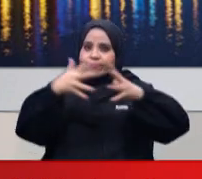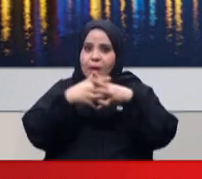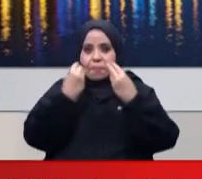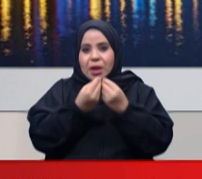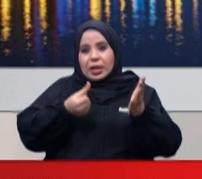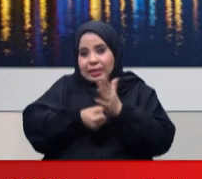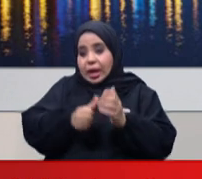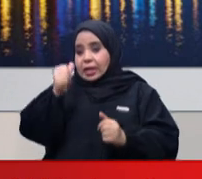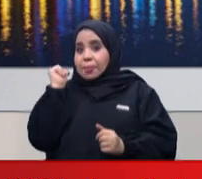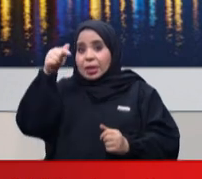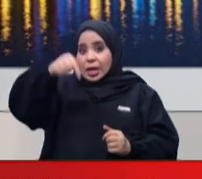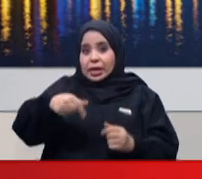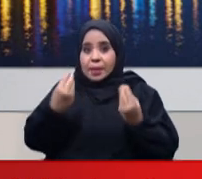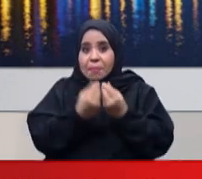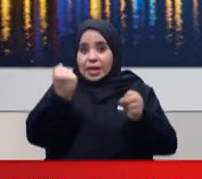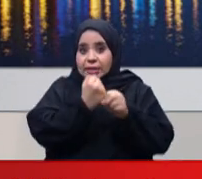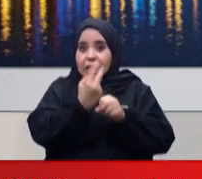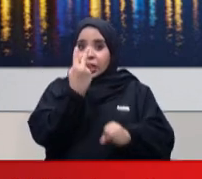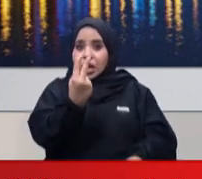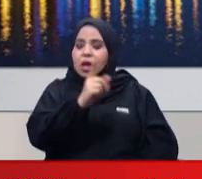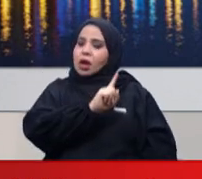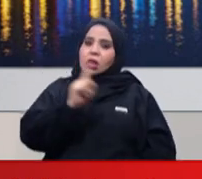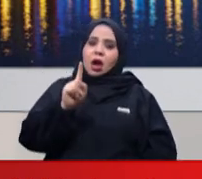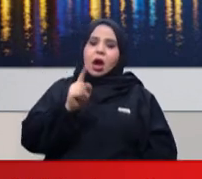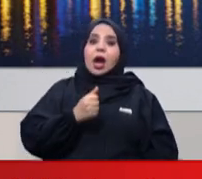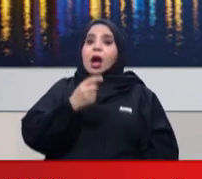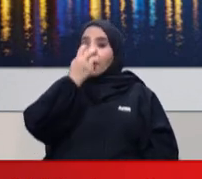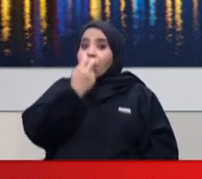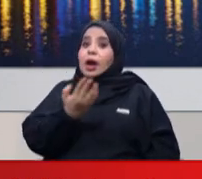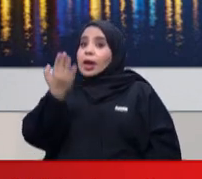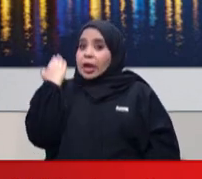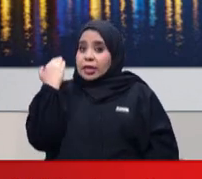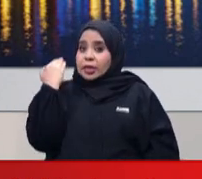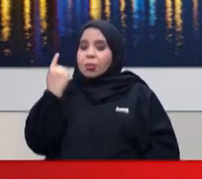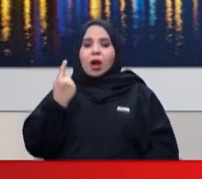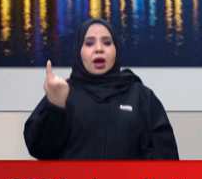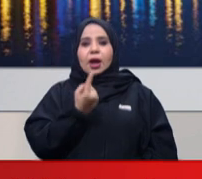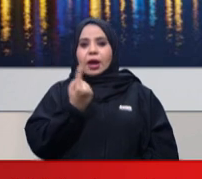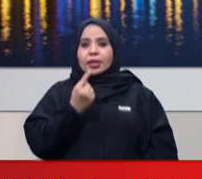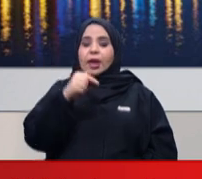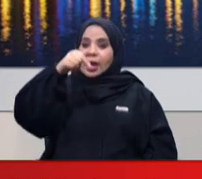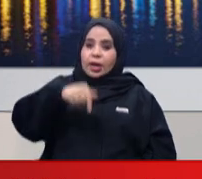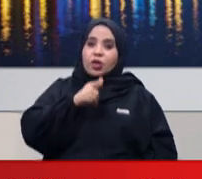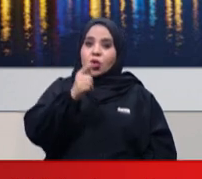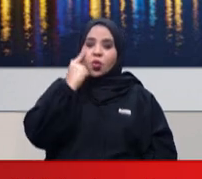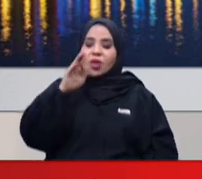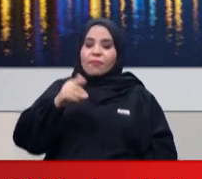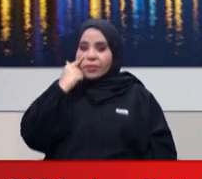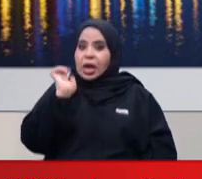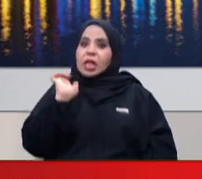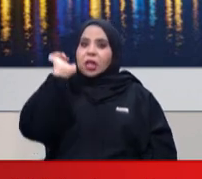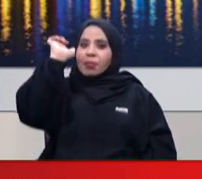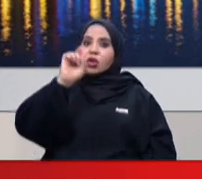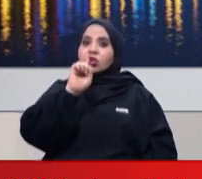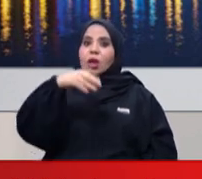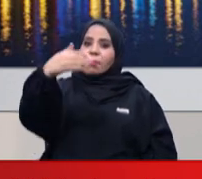المعاشات للأشخاص اللي موجود لهم معاشات حاليا من صناديق مختلفة وهم غير خاضعين للتأمين، فهذول إن شاء الله ما